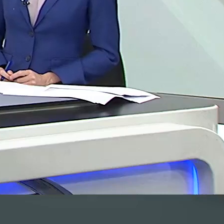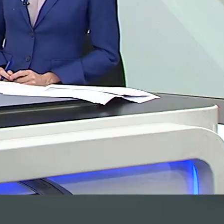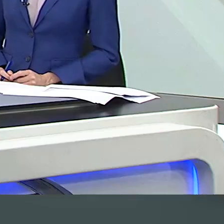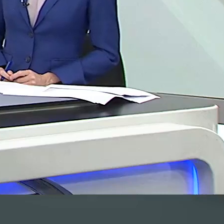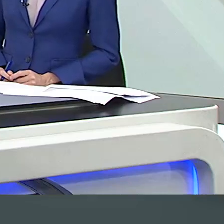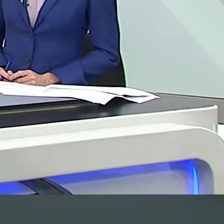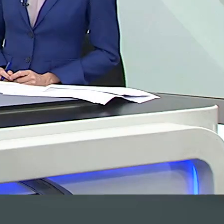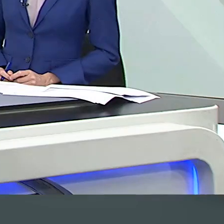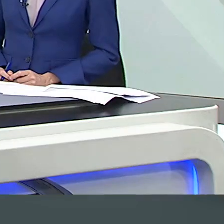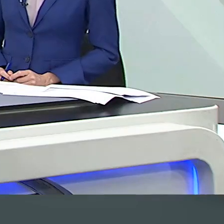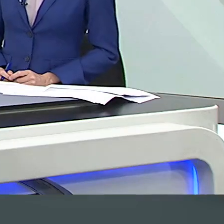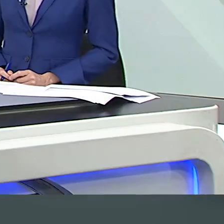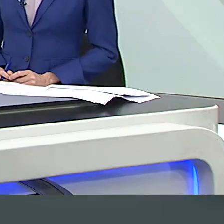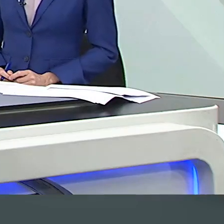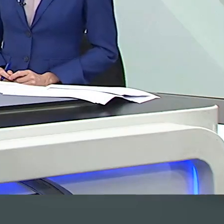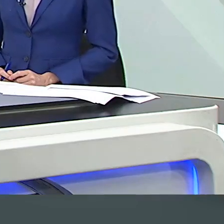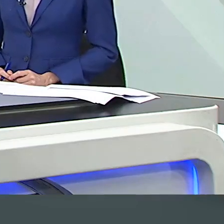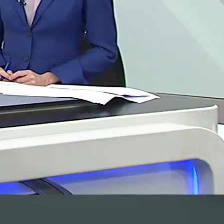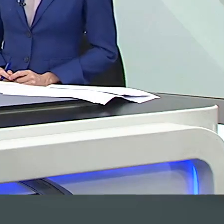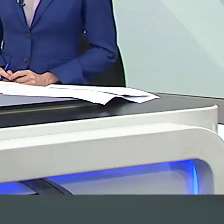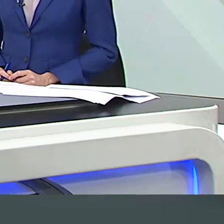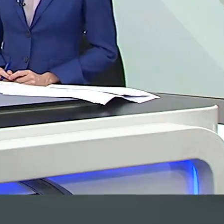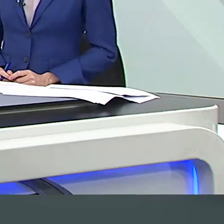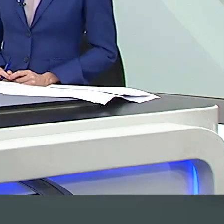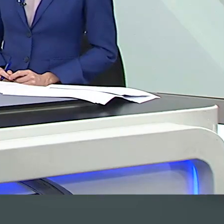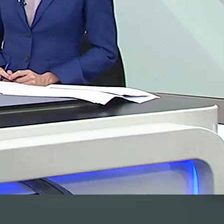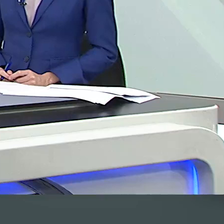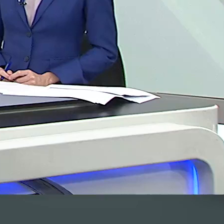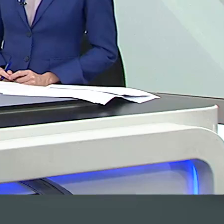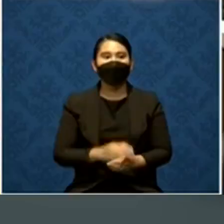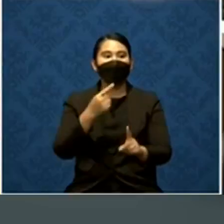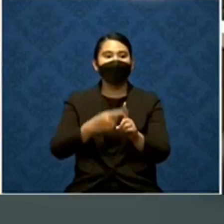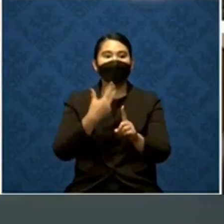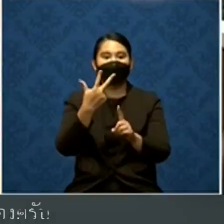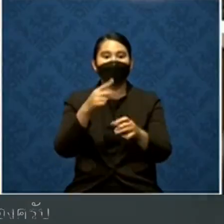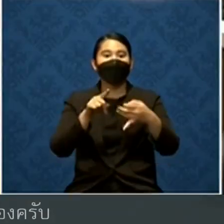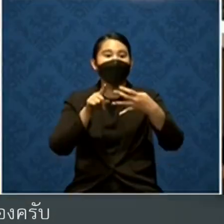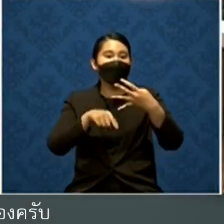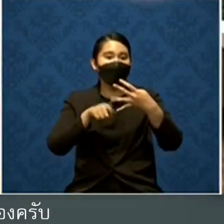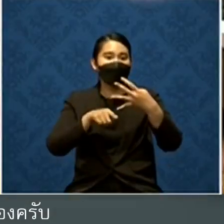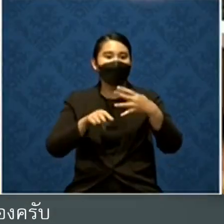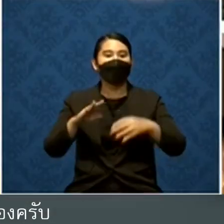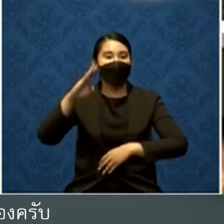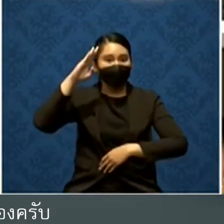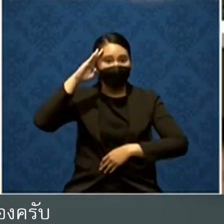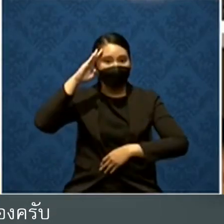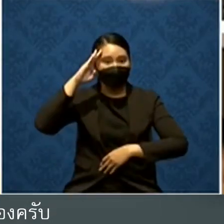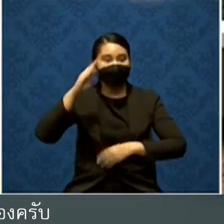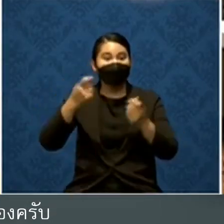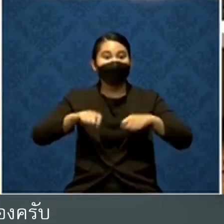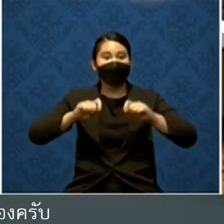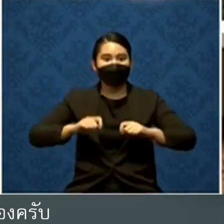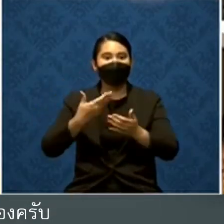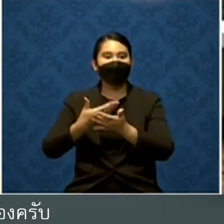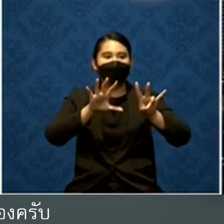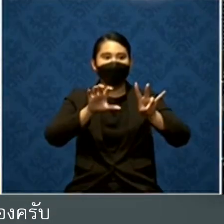ลเรียกค่าเสียหายจากบริษัทผู้ขายกว่า683 ล้านบาทค่ะจากกรณีที่ส.ส.